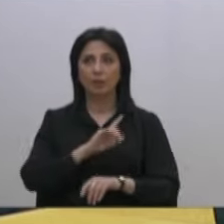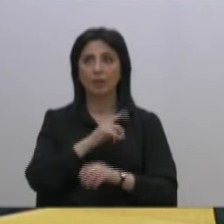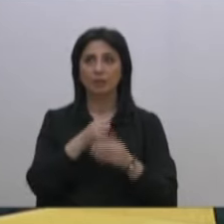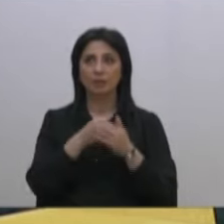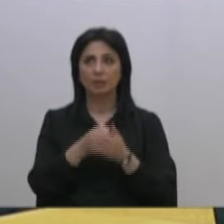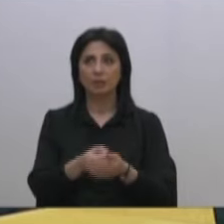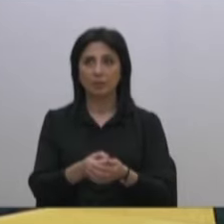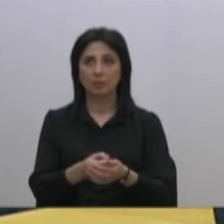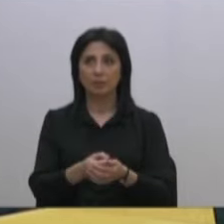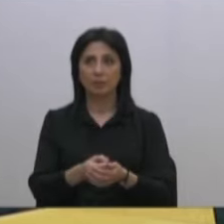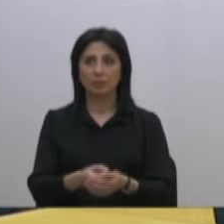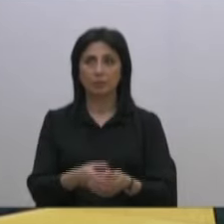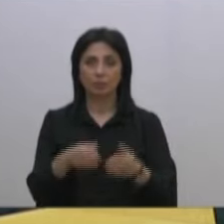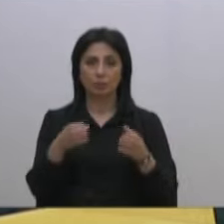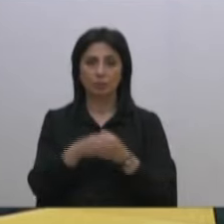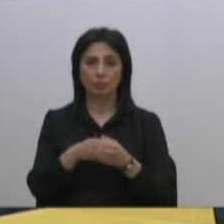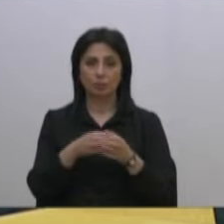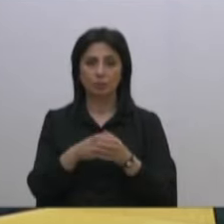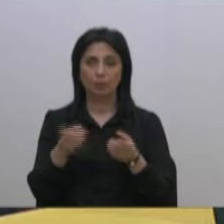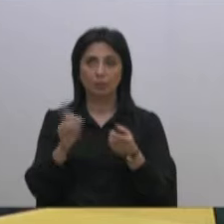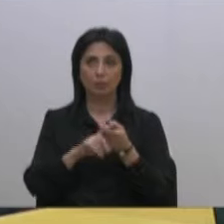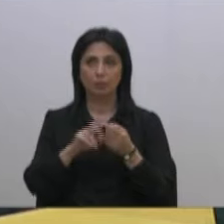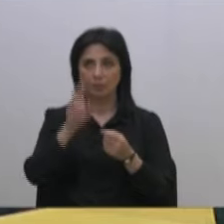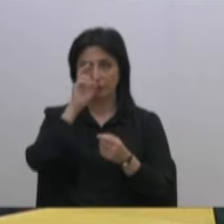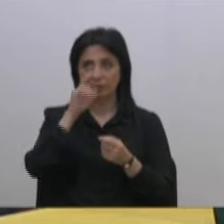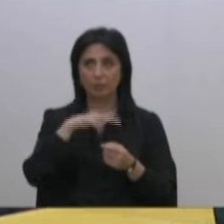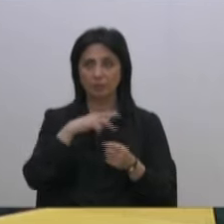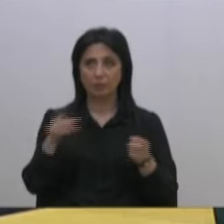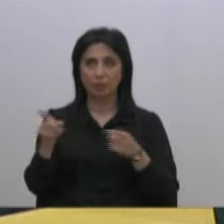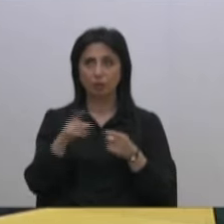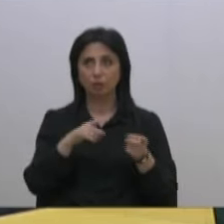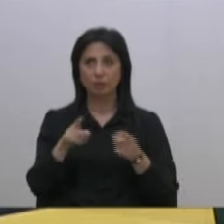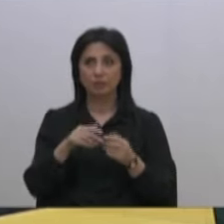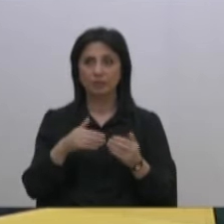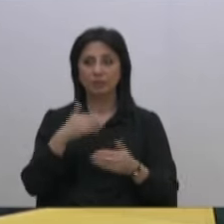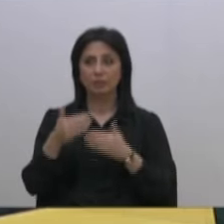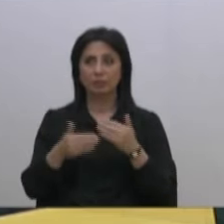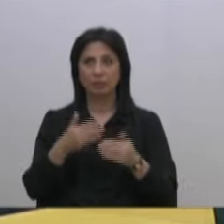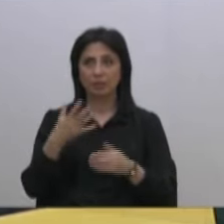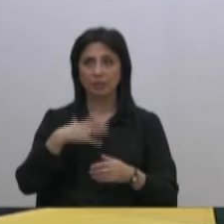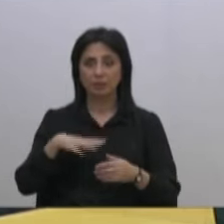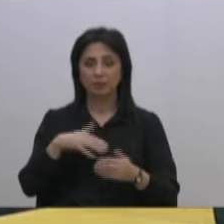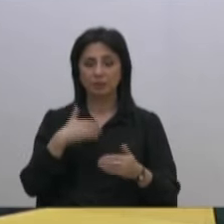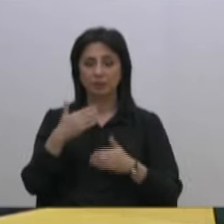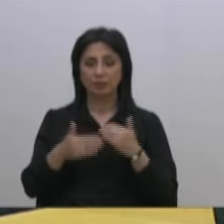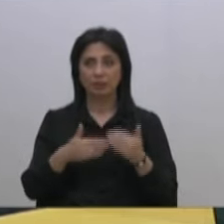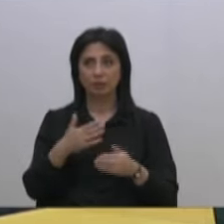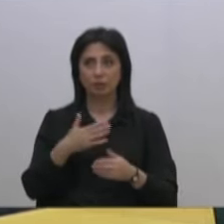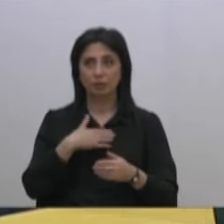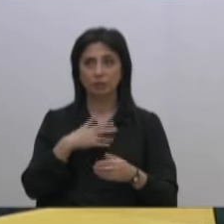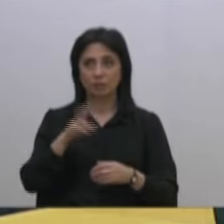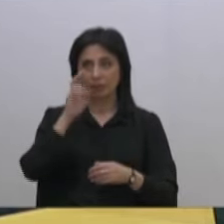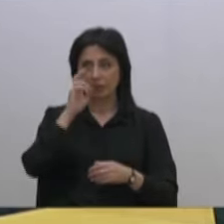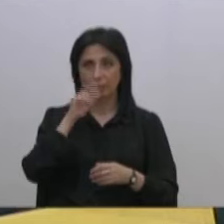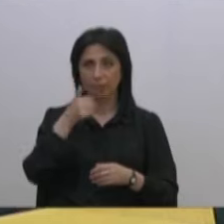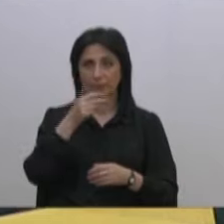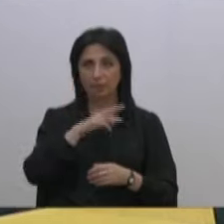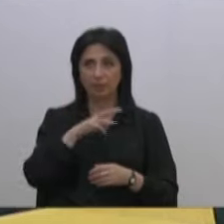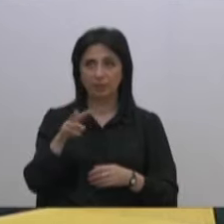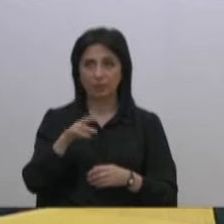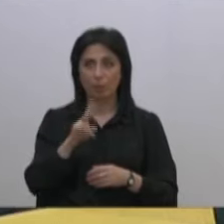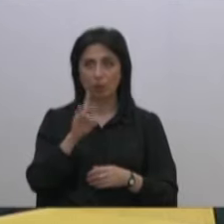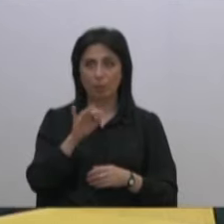აძლიერებს გუნდურ კავშირებს მთავრობასა და პარლამენტ შორის. წარმატებები საქართველოს, წარმატებები ჩვენს მთავრობას და